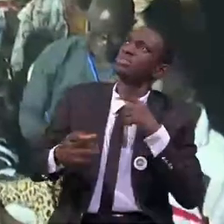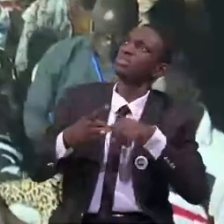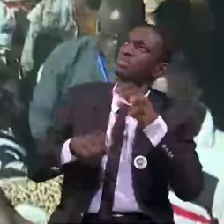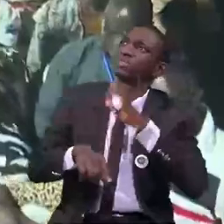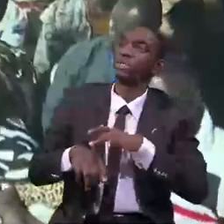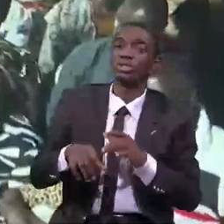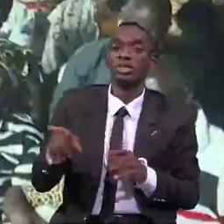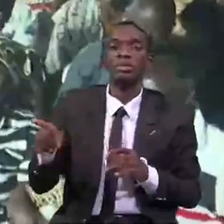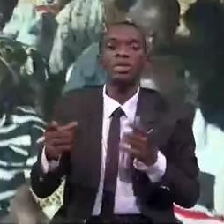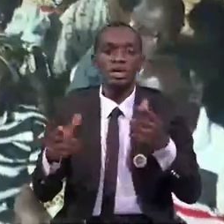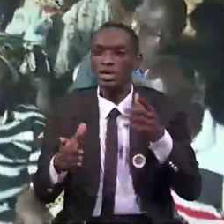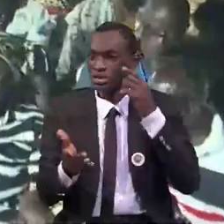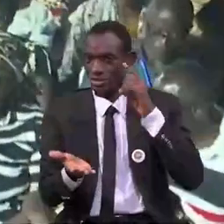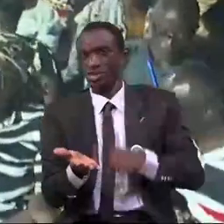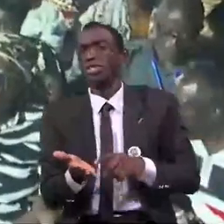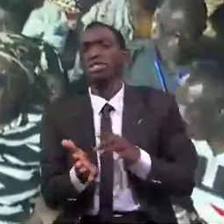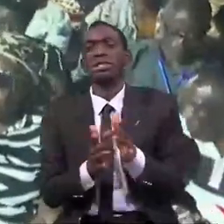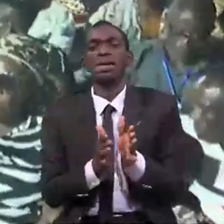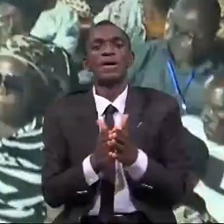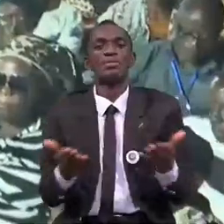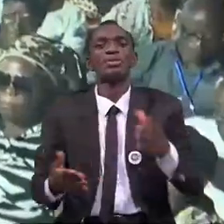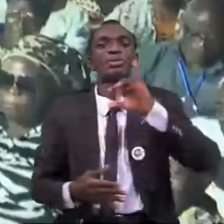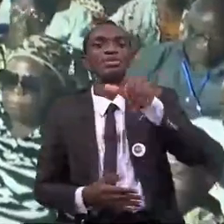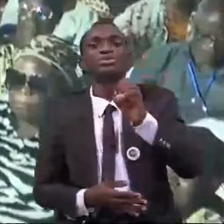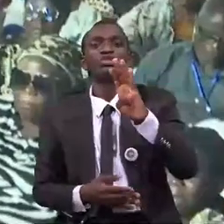pas le voir maintenant Jobe 1 verset